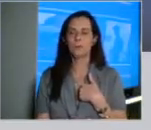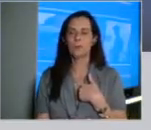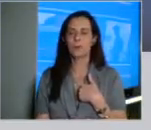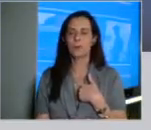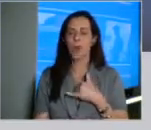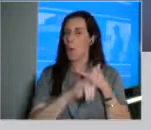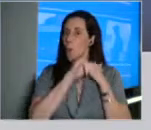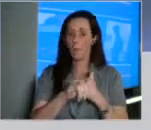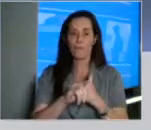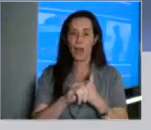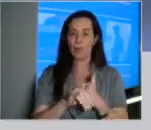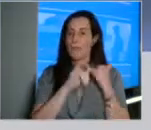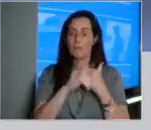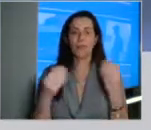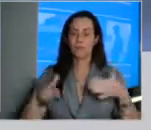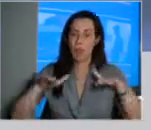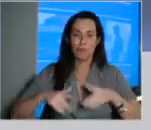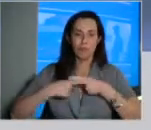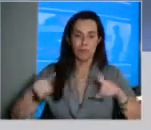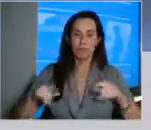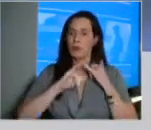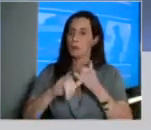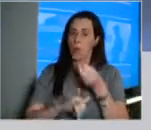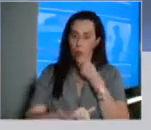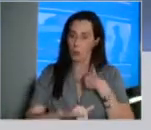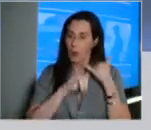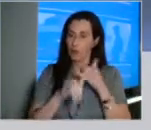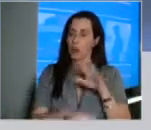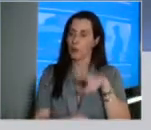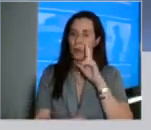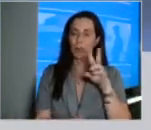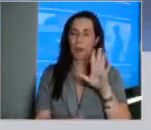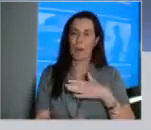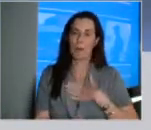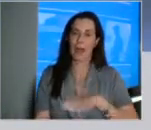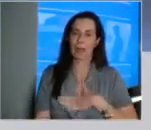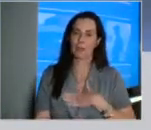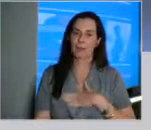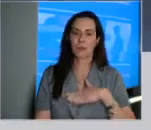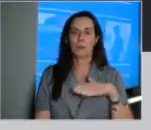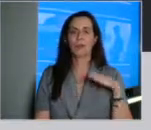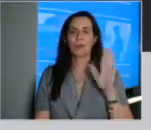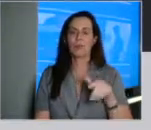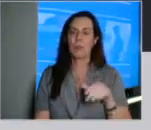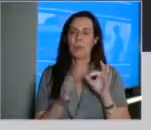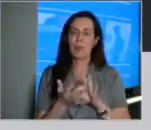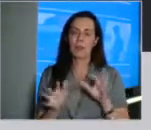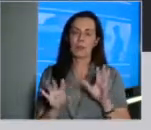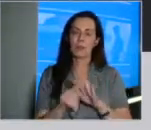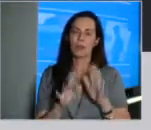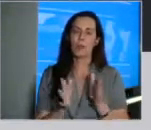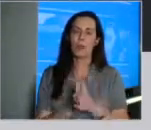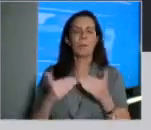מוביל של הארגון שאחראי להוביל רהיטים, ויש לנו אספקות של אוכל שאנחנו מביאים גם בשישי וגם בחגים, וגם בעצם כמו